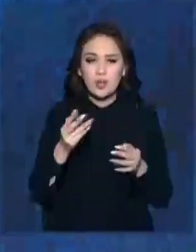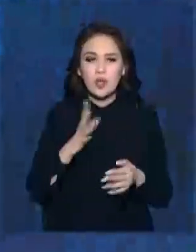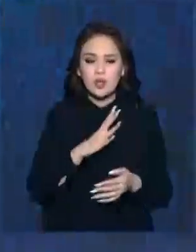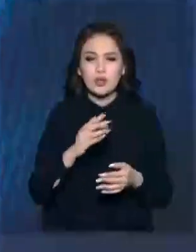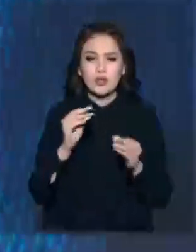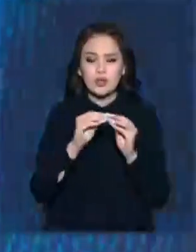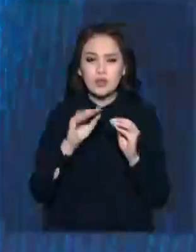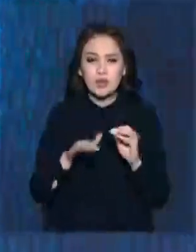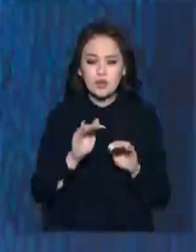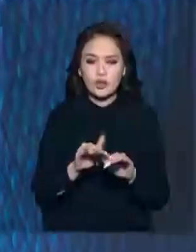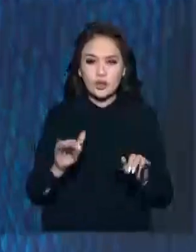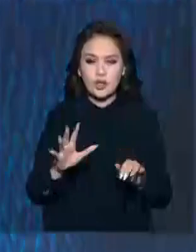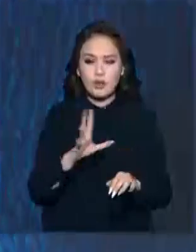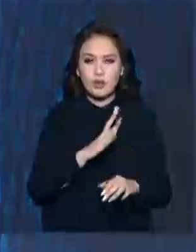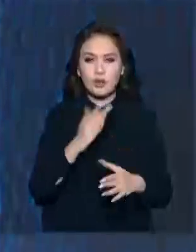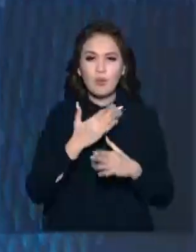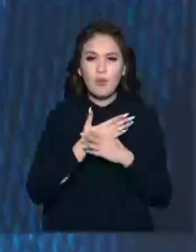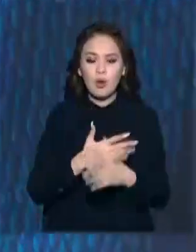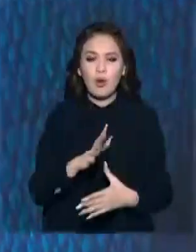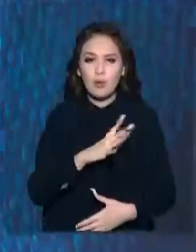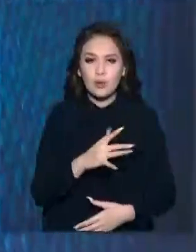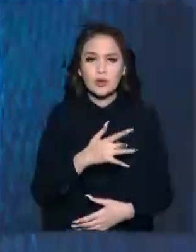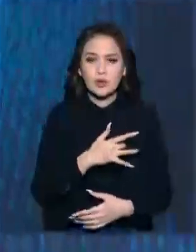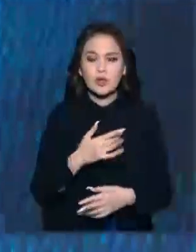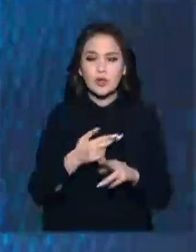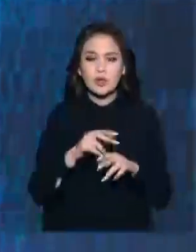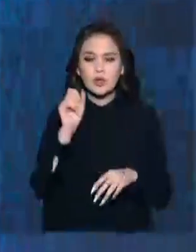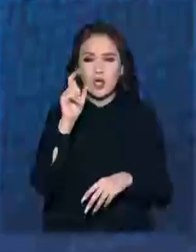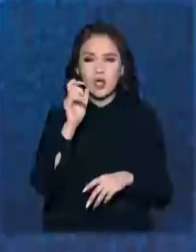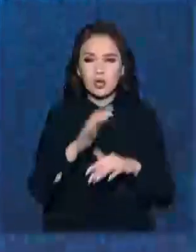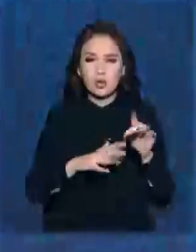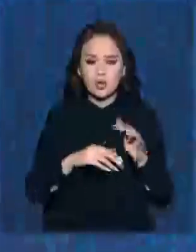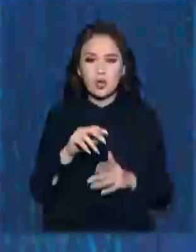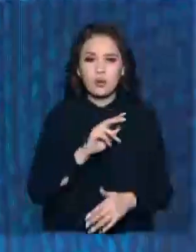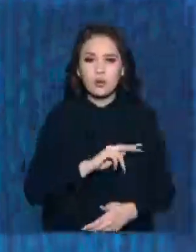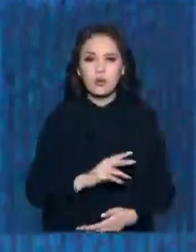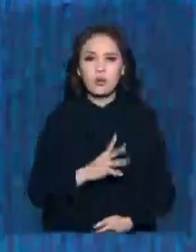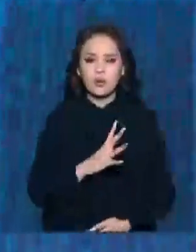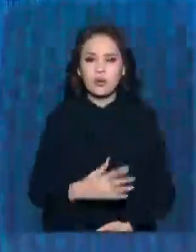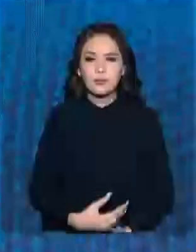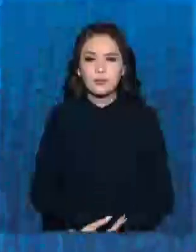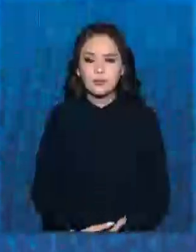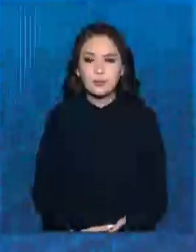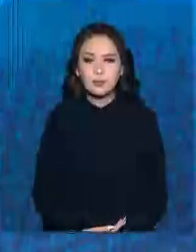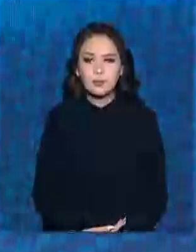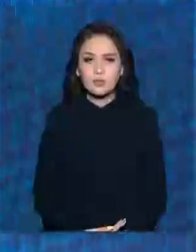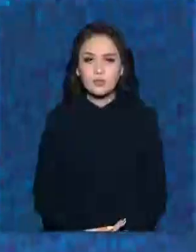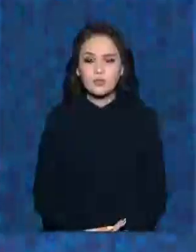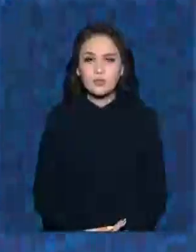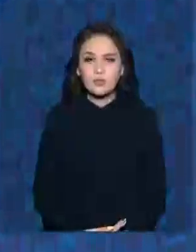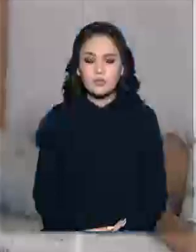тысяч маленьких пациентов. О враче с большим сердцем и золотыми руками расскажут мои коллеги из региона.